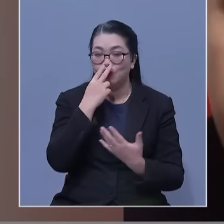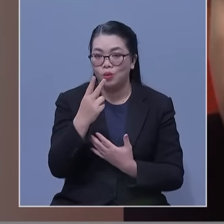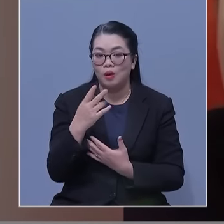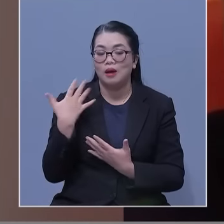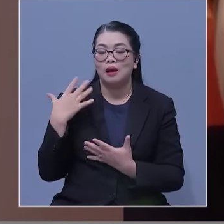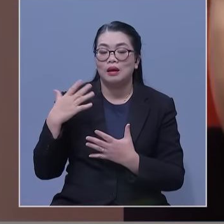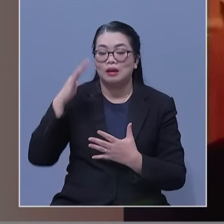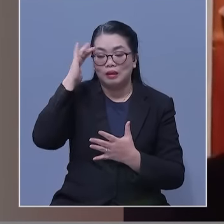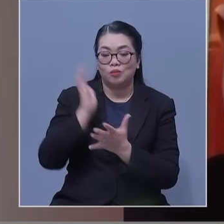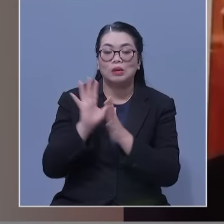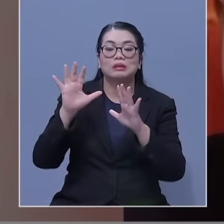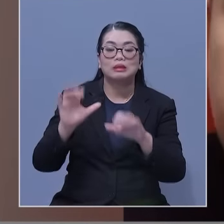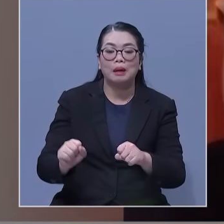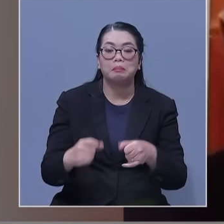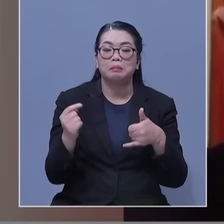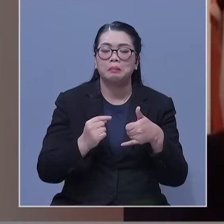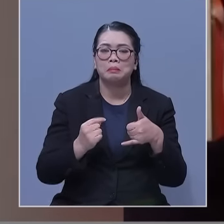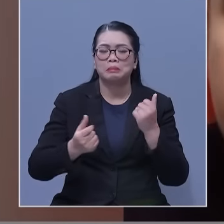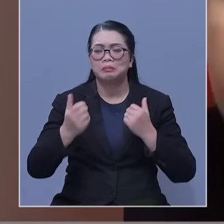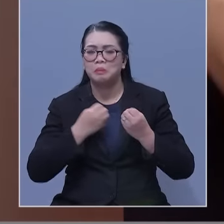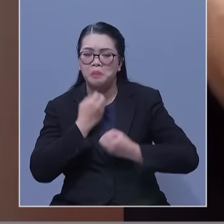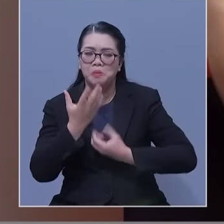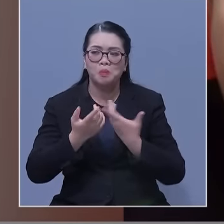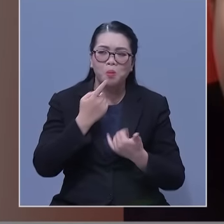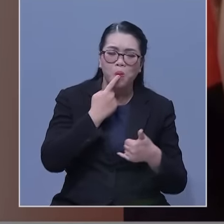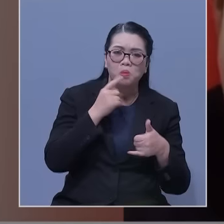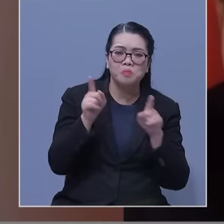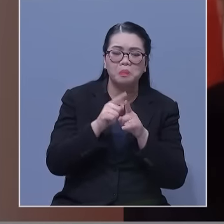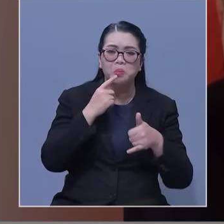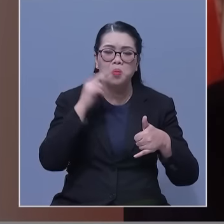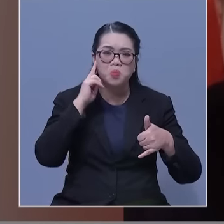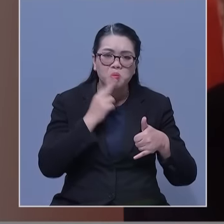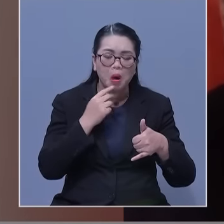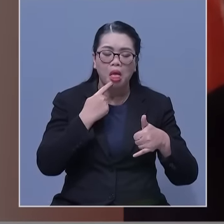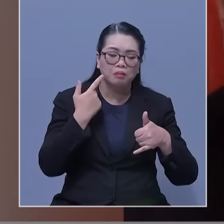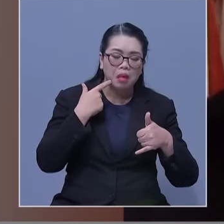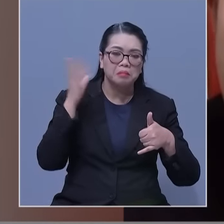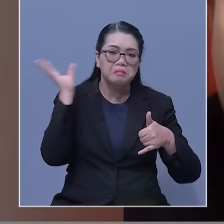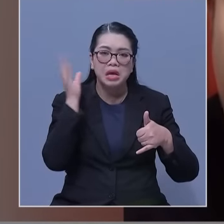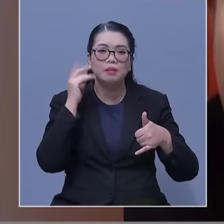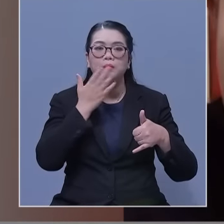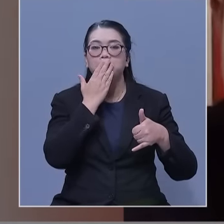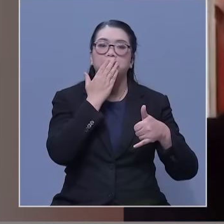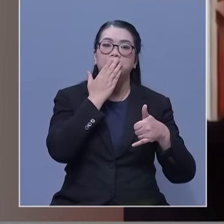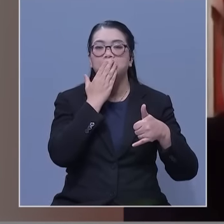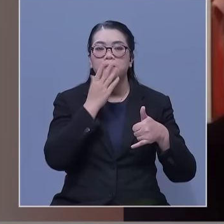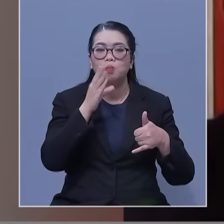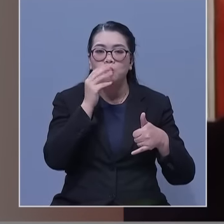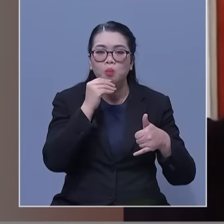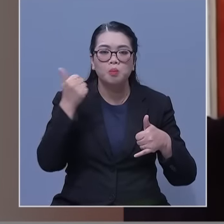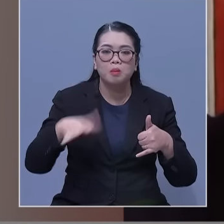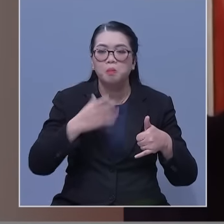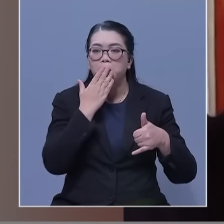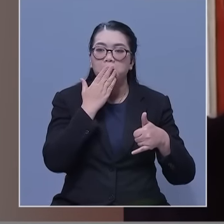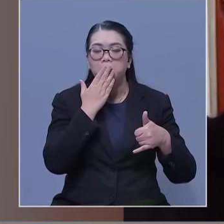ตอนเจ้าหน้าที่ไปจับกุมเสี่ยแป้งอ่ะเสี่ยแป้งทำทีเป็นว่าเป็นคนใบ้ด้วยนะอ่าพเป็นเจ้าหน้าที่อินโดไงเพูดภาษาอินโดไม่